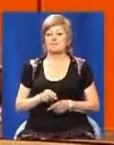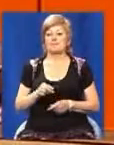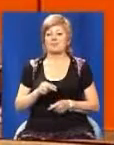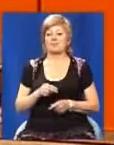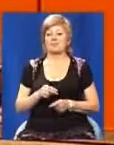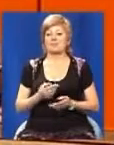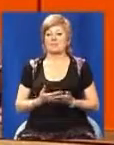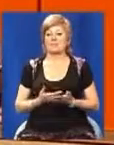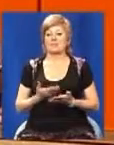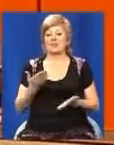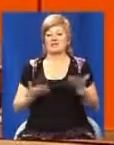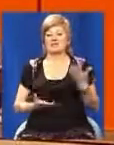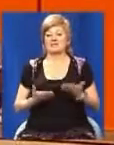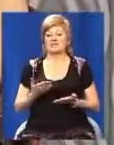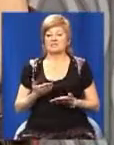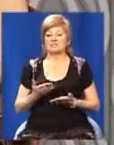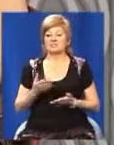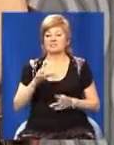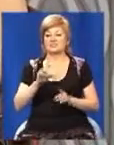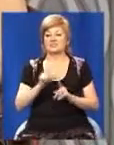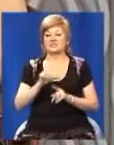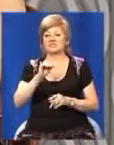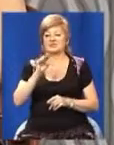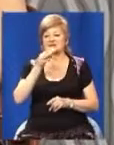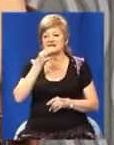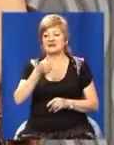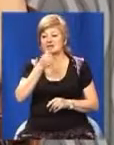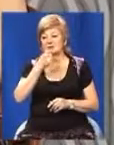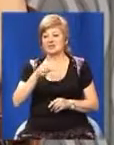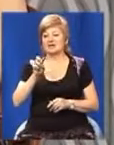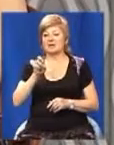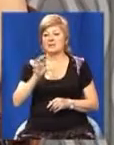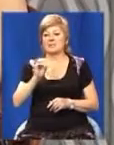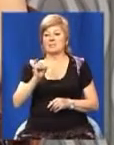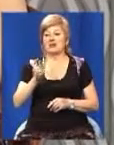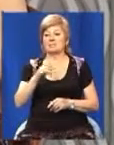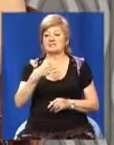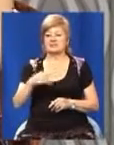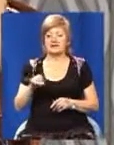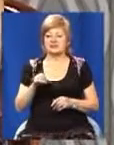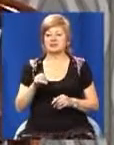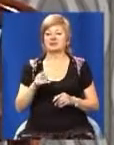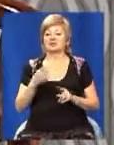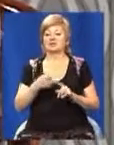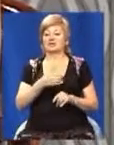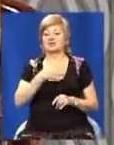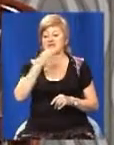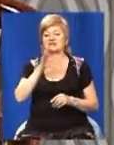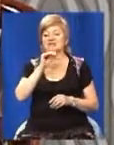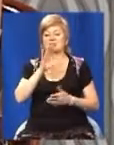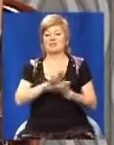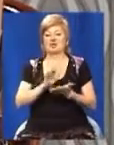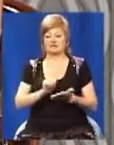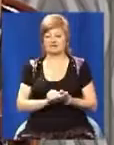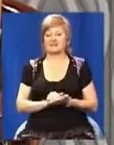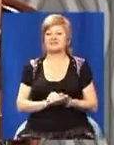Денський зменхуд. Ну, майже, Амінко. Бернський зененхунд. Ось щось хотіла сказати, Аміна. Саме про